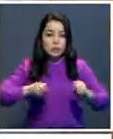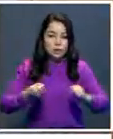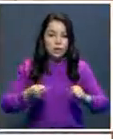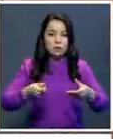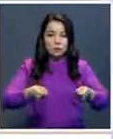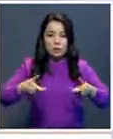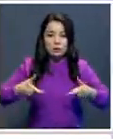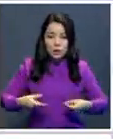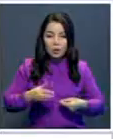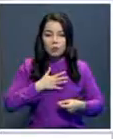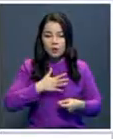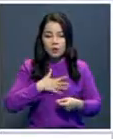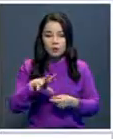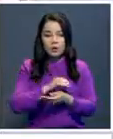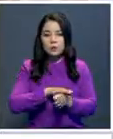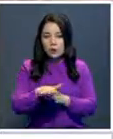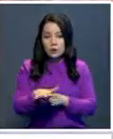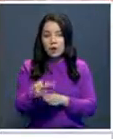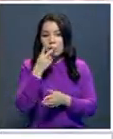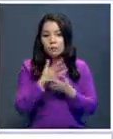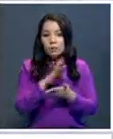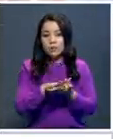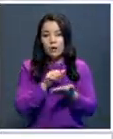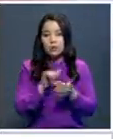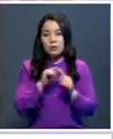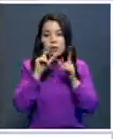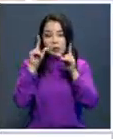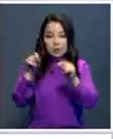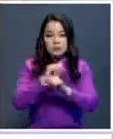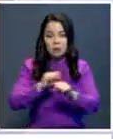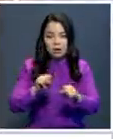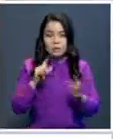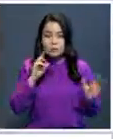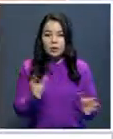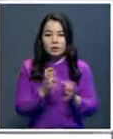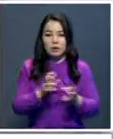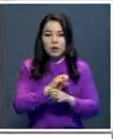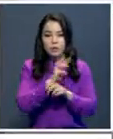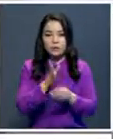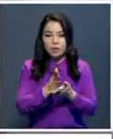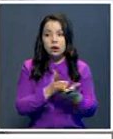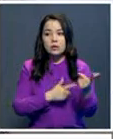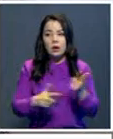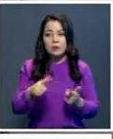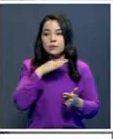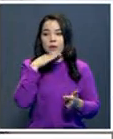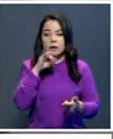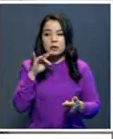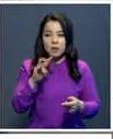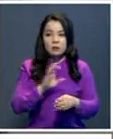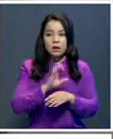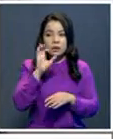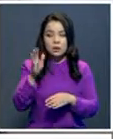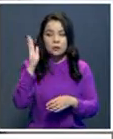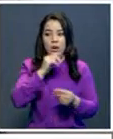вакуум жасалады. Бұл еттің алыс жолда бөлініп кетпеуін қамтамасыз етеді. Мінекей дайын ет. Болашақта бұл Иранға аттанады.